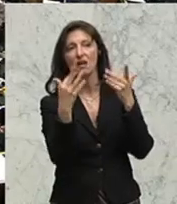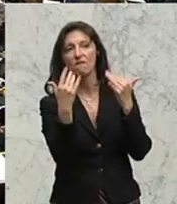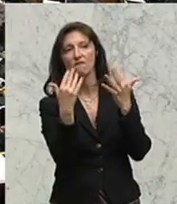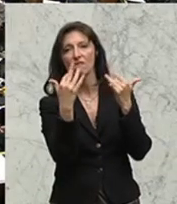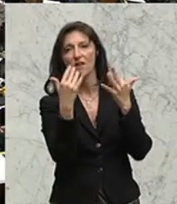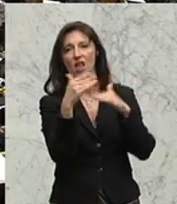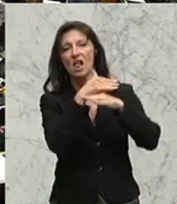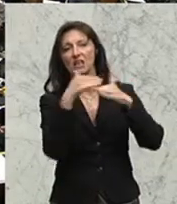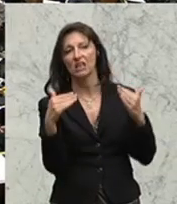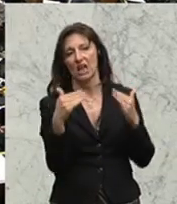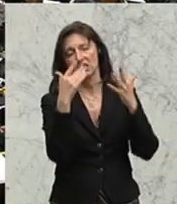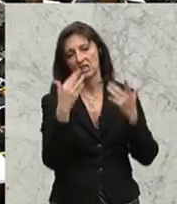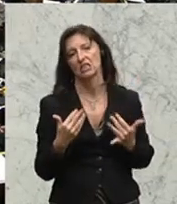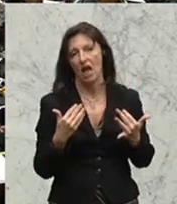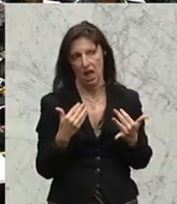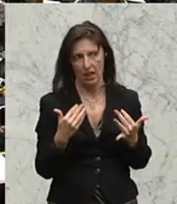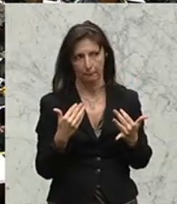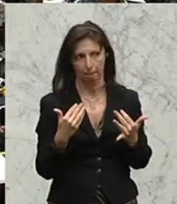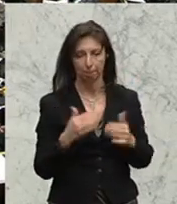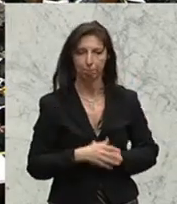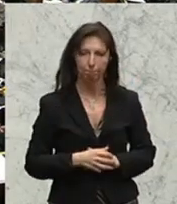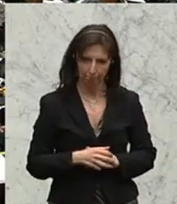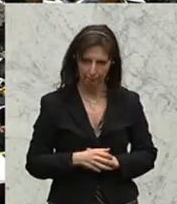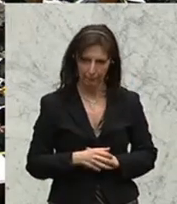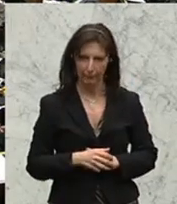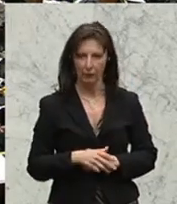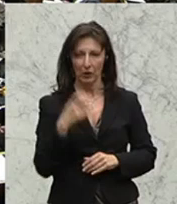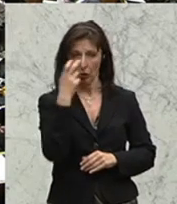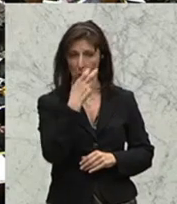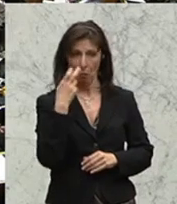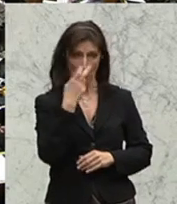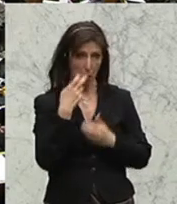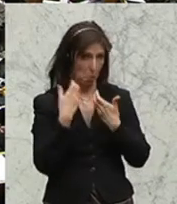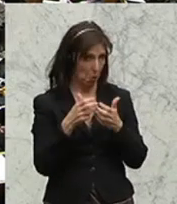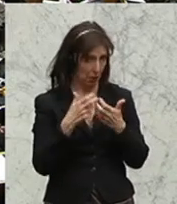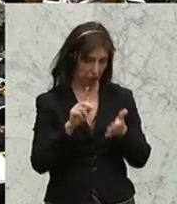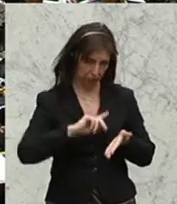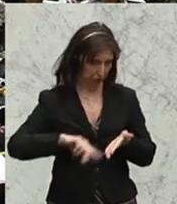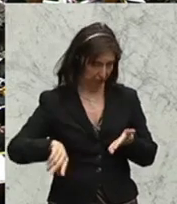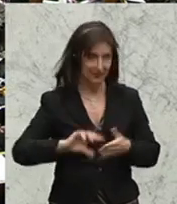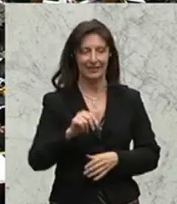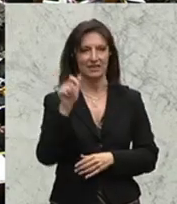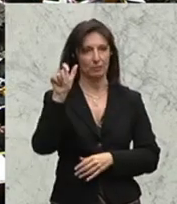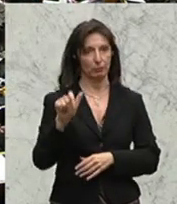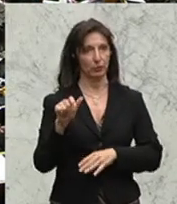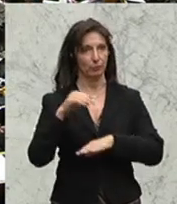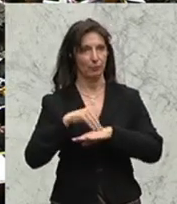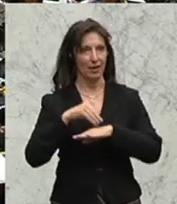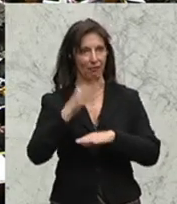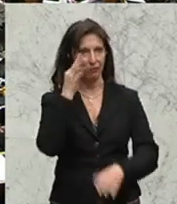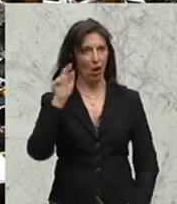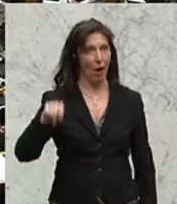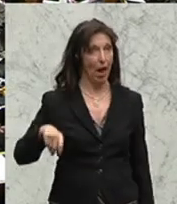Als erste Rednerin zu diesem Tagesordnungspunkt ist die Umweltsprecherin der Grünen zu Wort gemeldet, Christiane